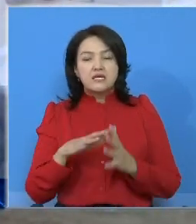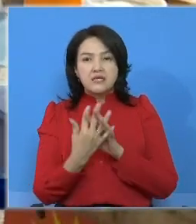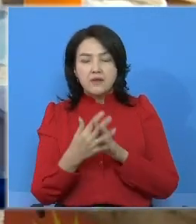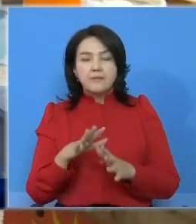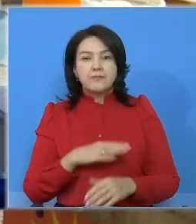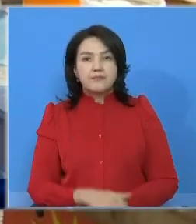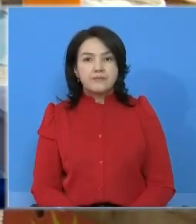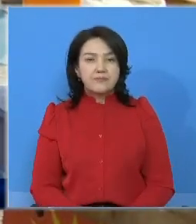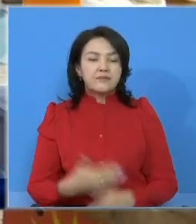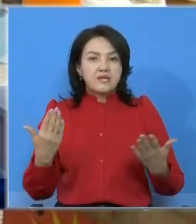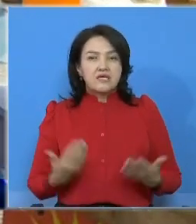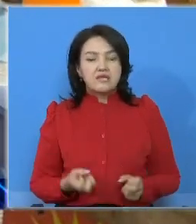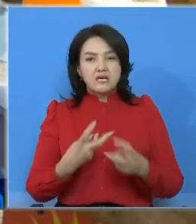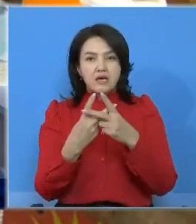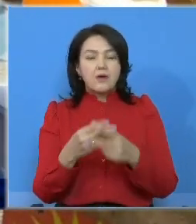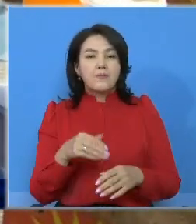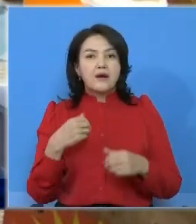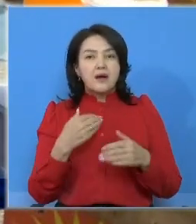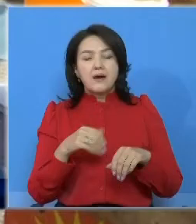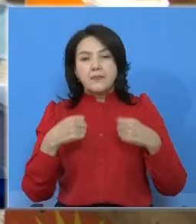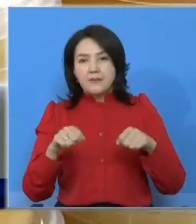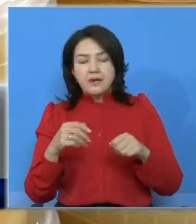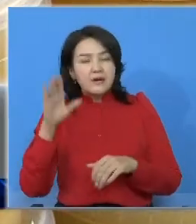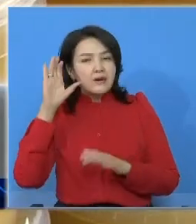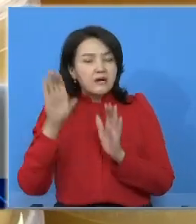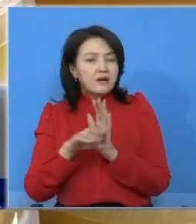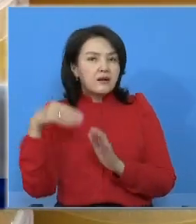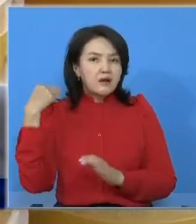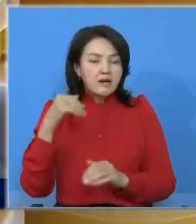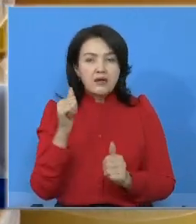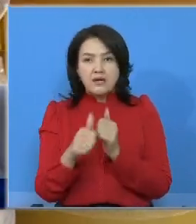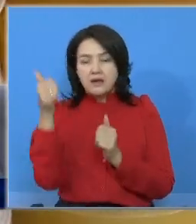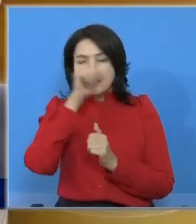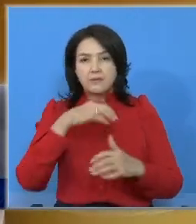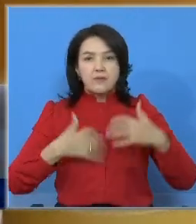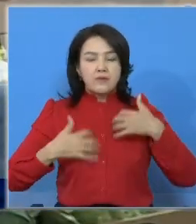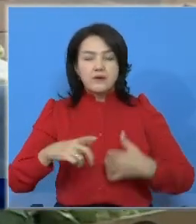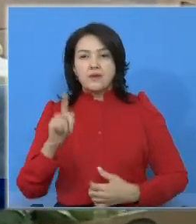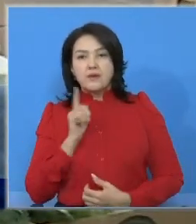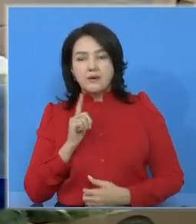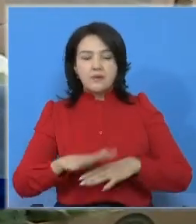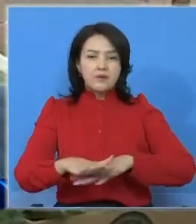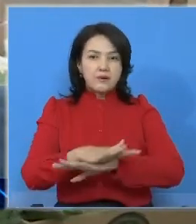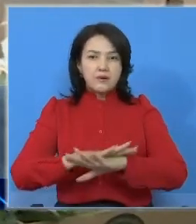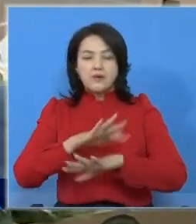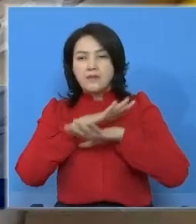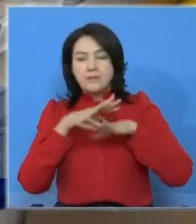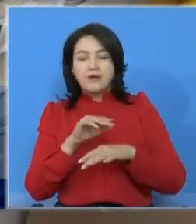продукцией. Жители столицы о продукции из города Актюбе наслышаны и с каждым годом с нетерпением ждут ярмарки. У